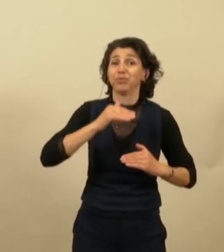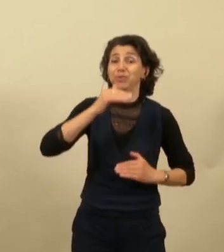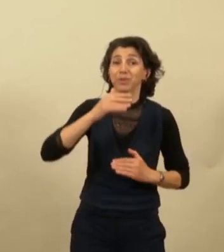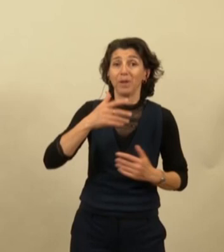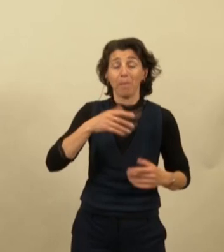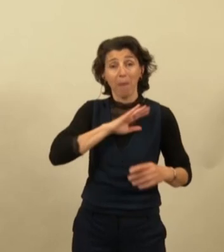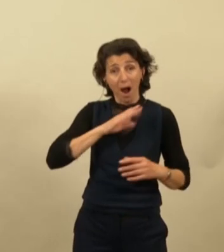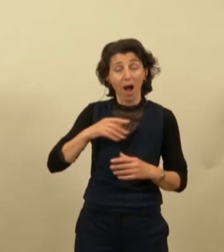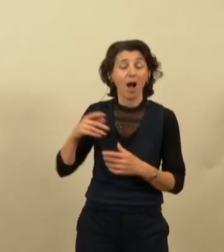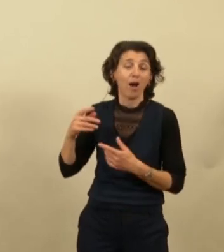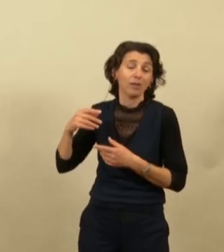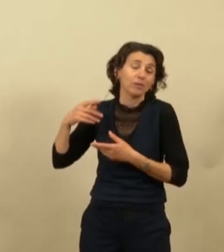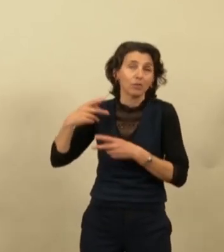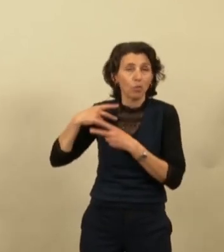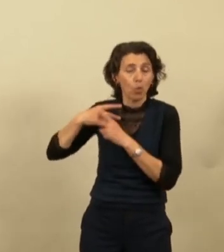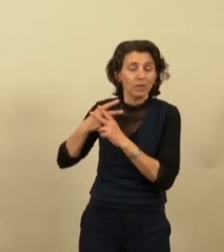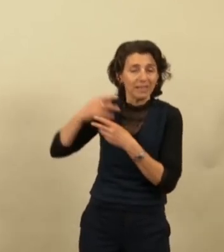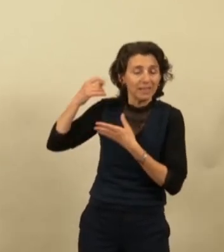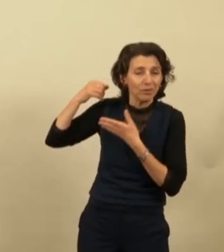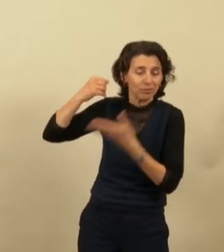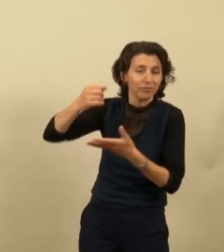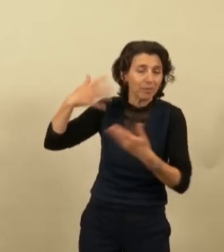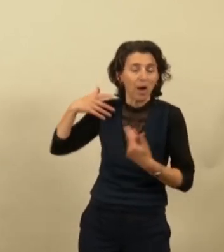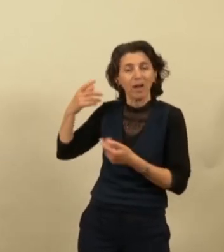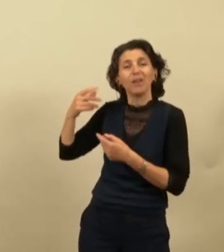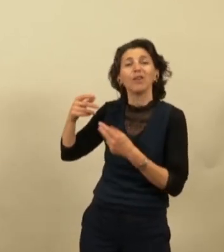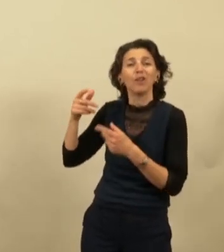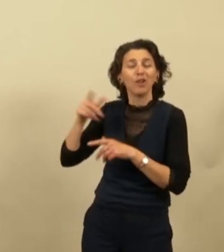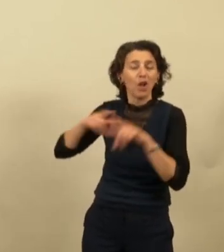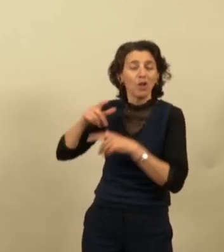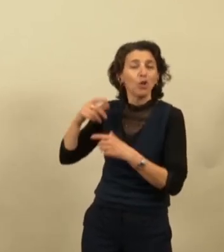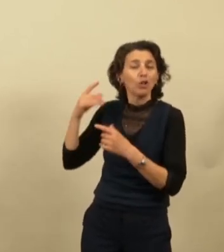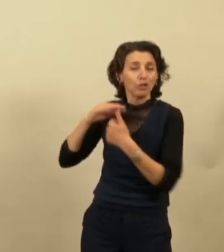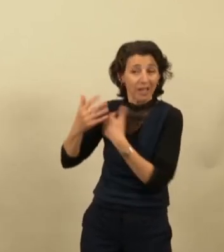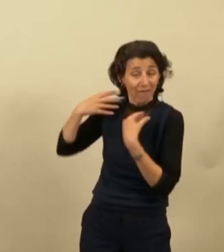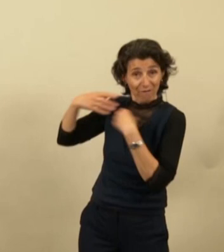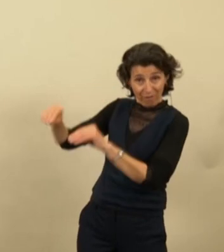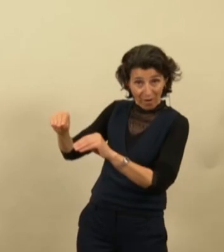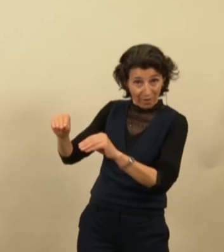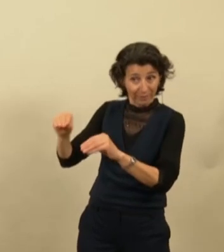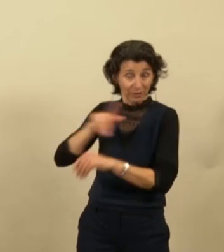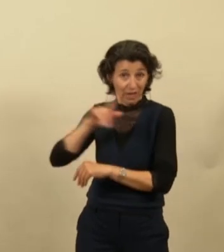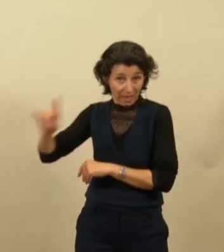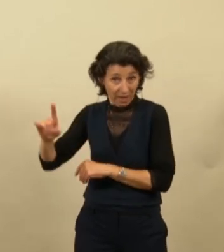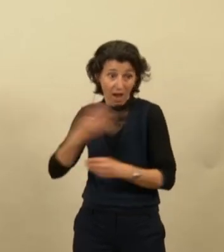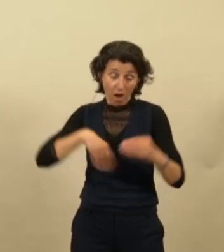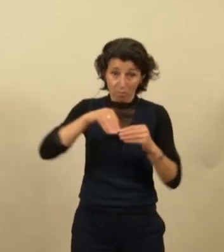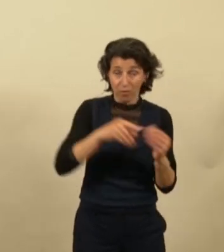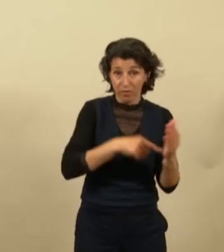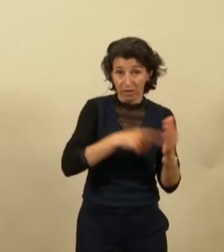Grenoble habitat mais également en augmentant de 25%, la taxe foncière